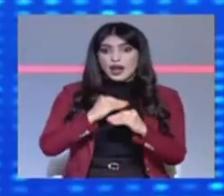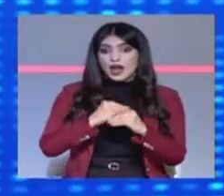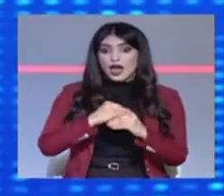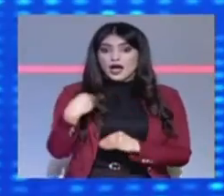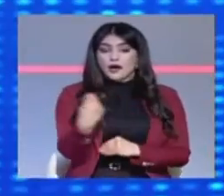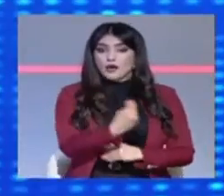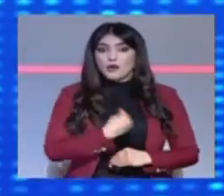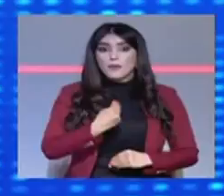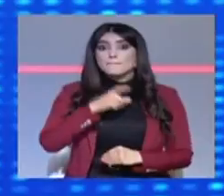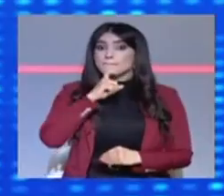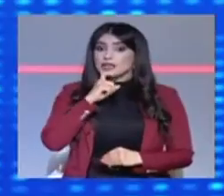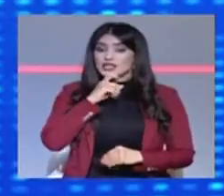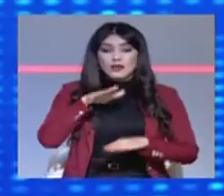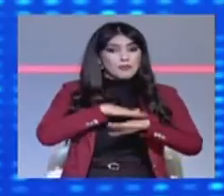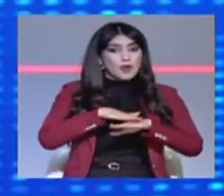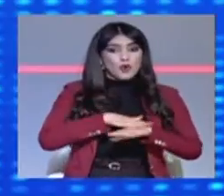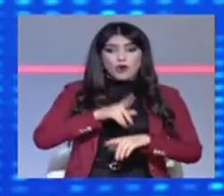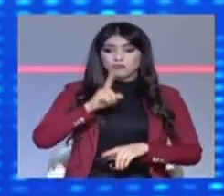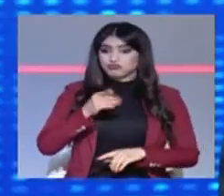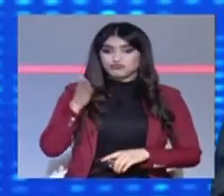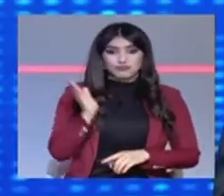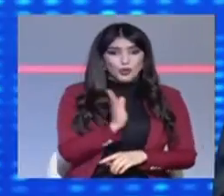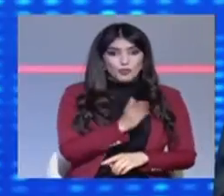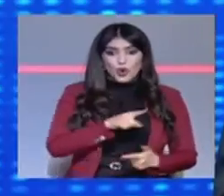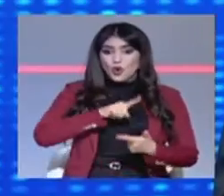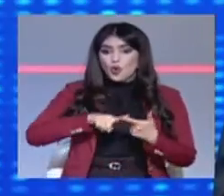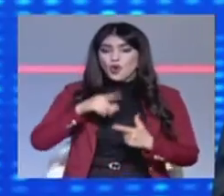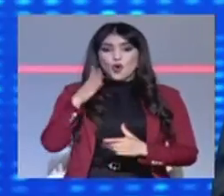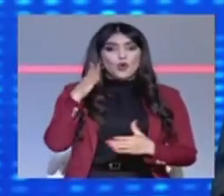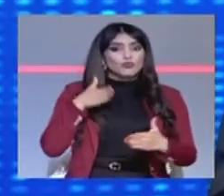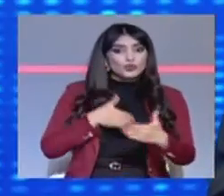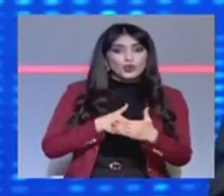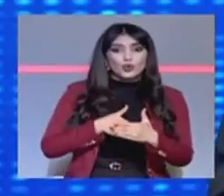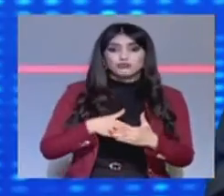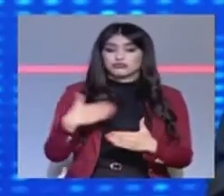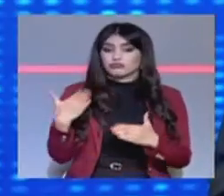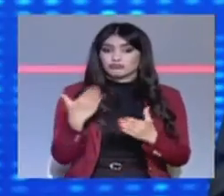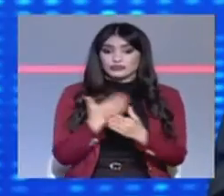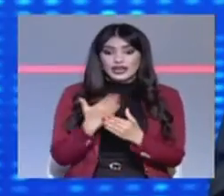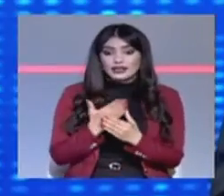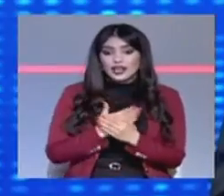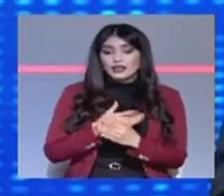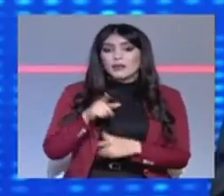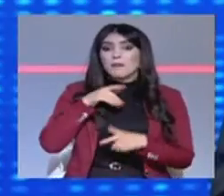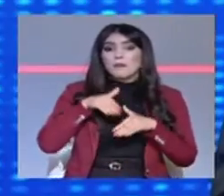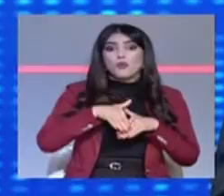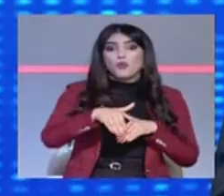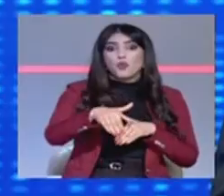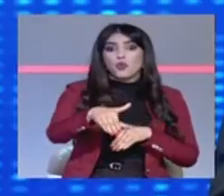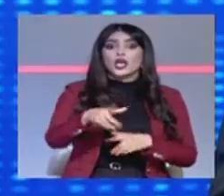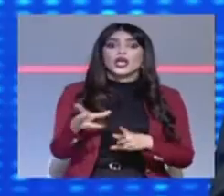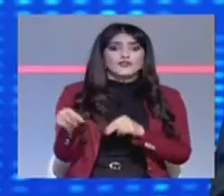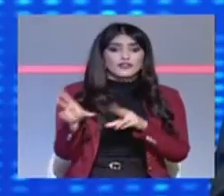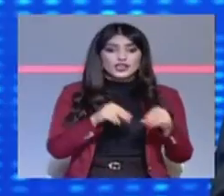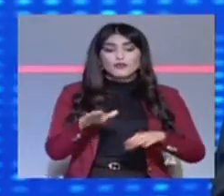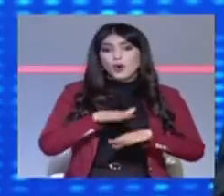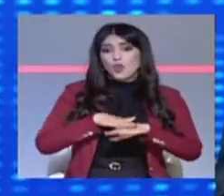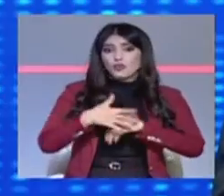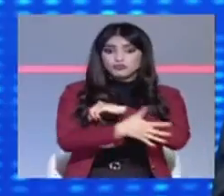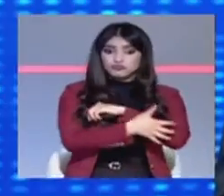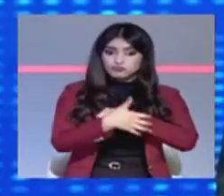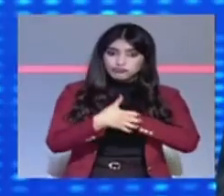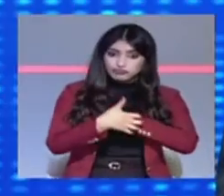والانقطاع المدرسي مرتفعه واهم الاسباب شبح الفقر الذي دفع فئه من الاطفال الى العمل